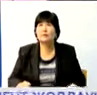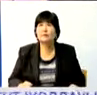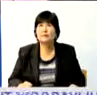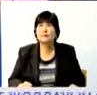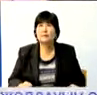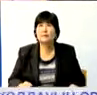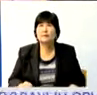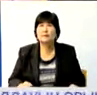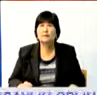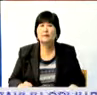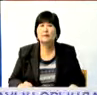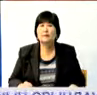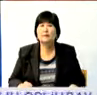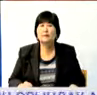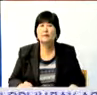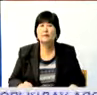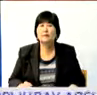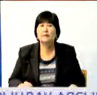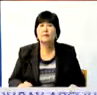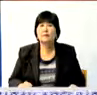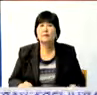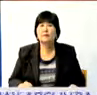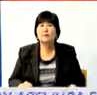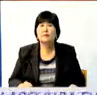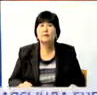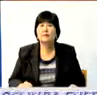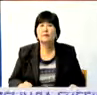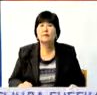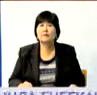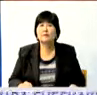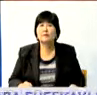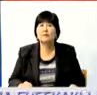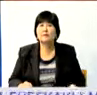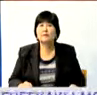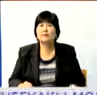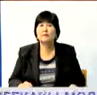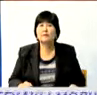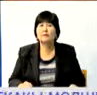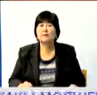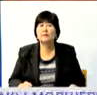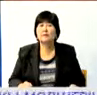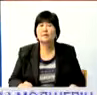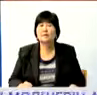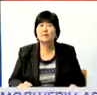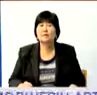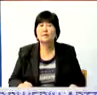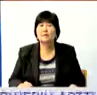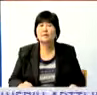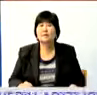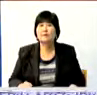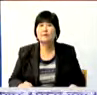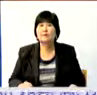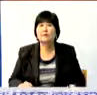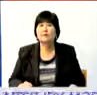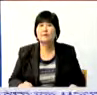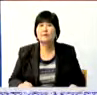бабалар айтып өткен, есімдерің өшпеген мәшіректен, мәңгілігін жалғастырып сақтауға, бүгін